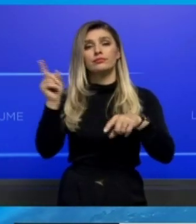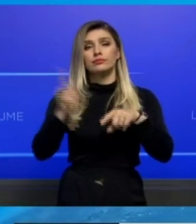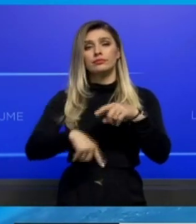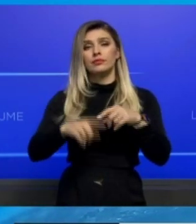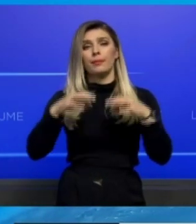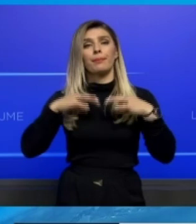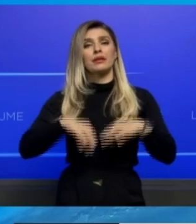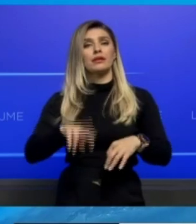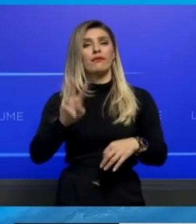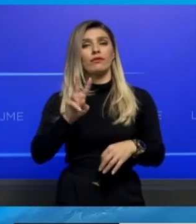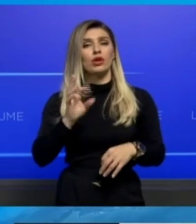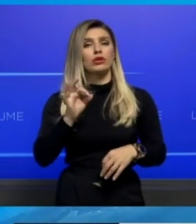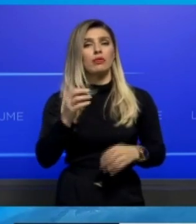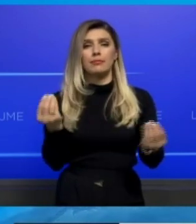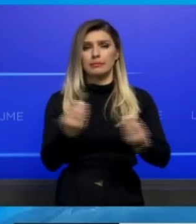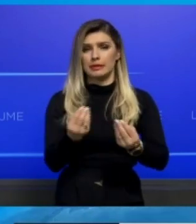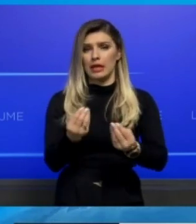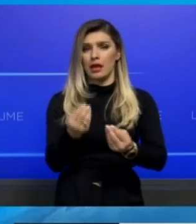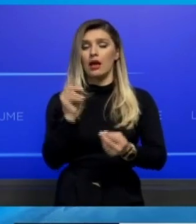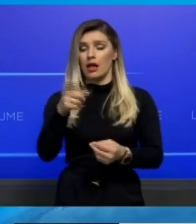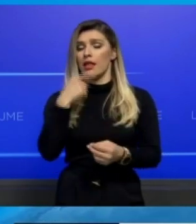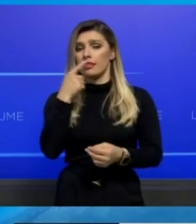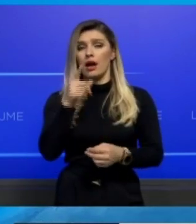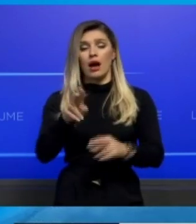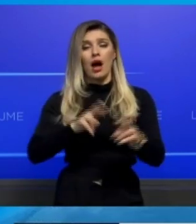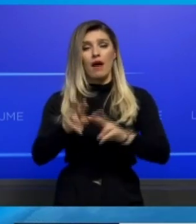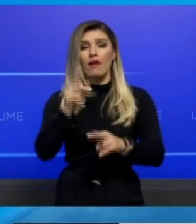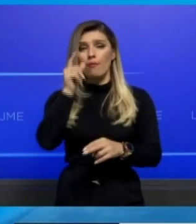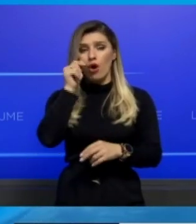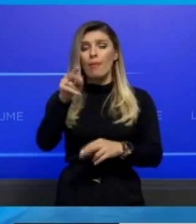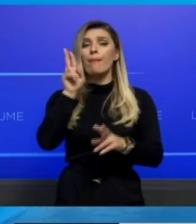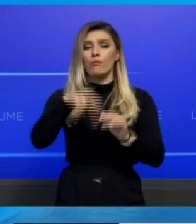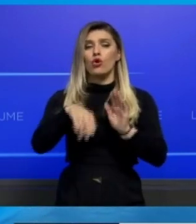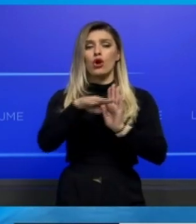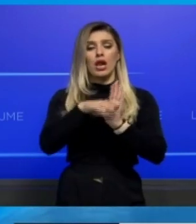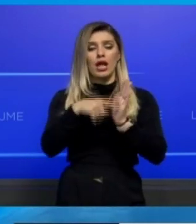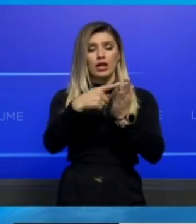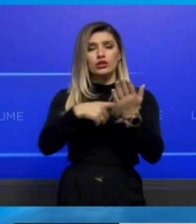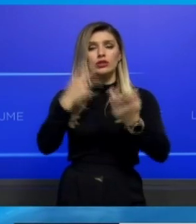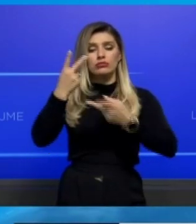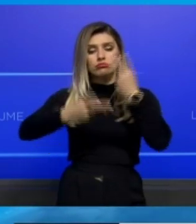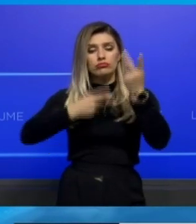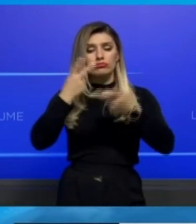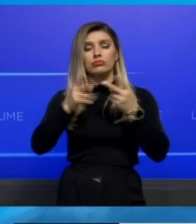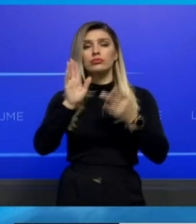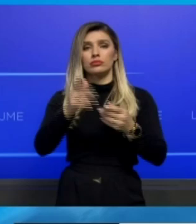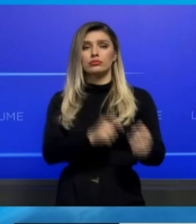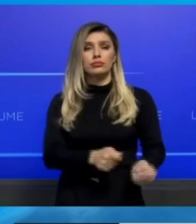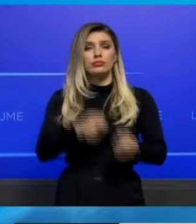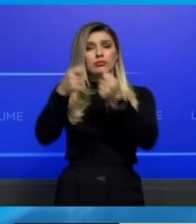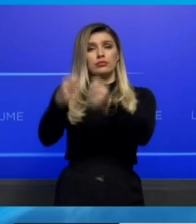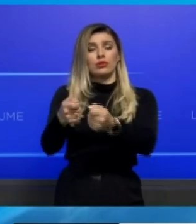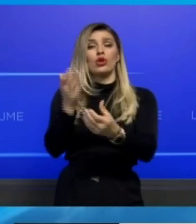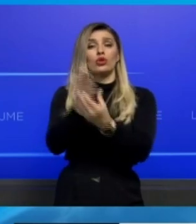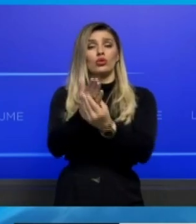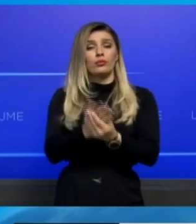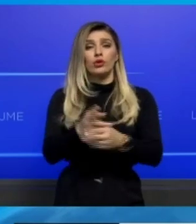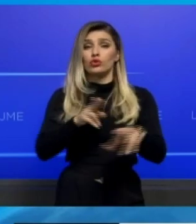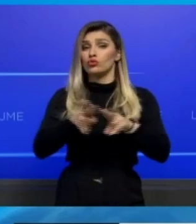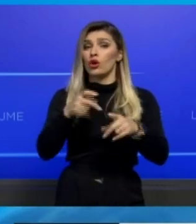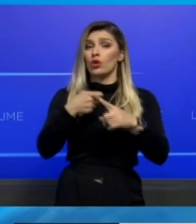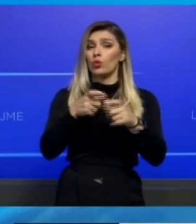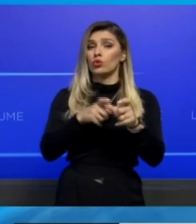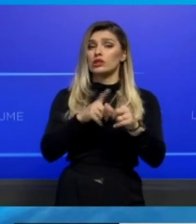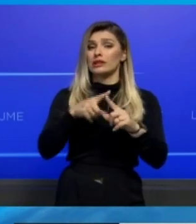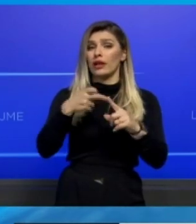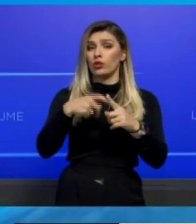presidentja Vjosa Osmani. Ajo ka thënë se avokati i popullit ka bazë ligjore që kërkesën ta shqyrtojë në kushtetuese. Ish kryetarja e KQZ-s po